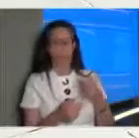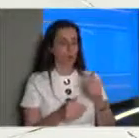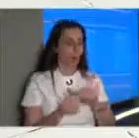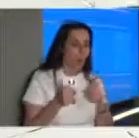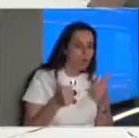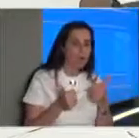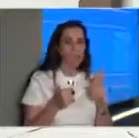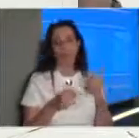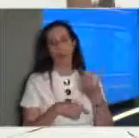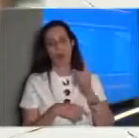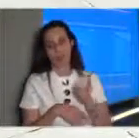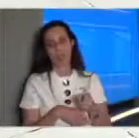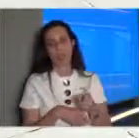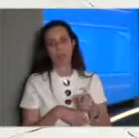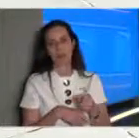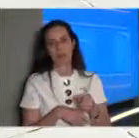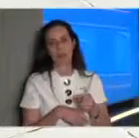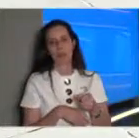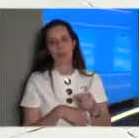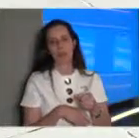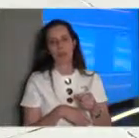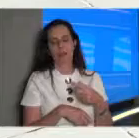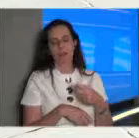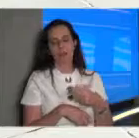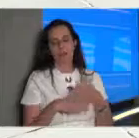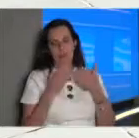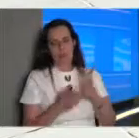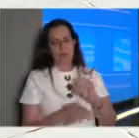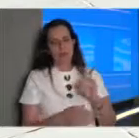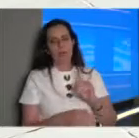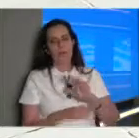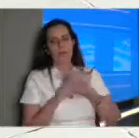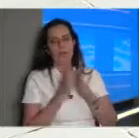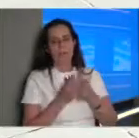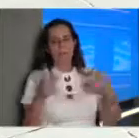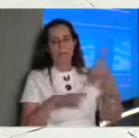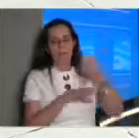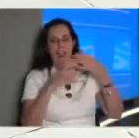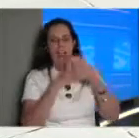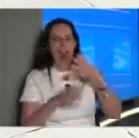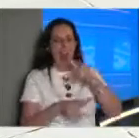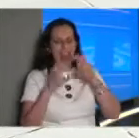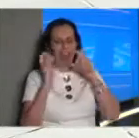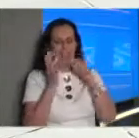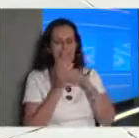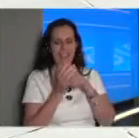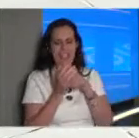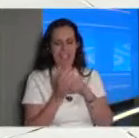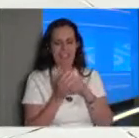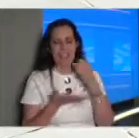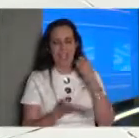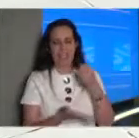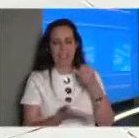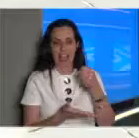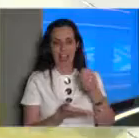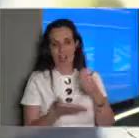חד-הוריות, וכולם צריכים את הפרגון הזה, ולא כל יושב ראש מפלגה ייקח את